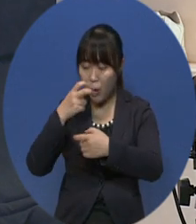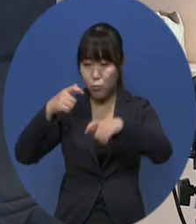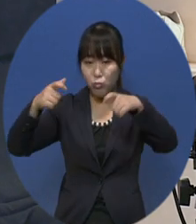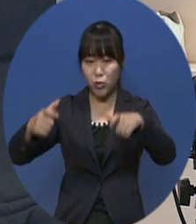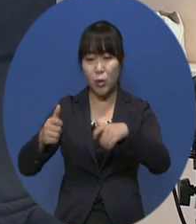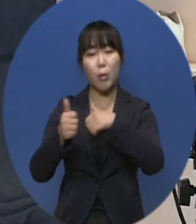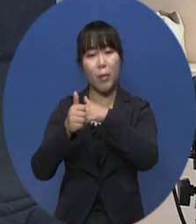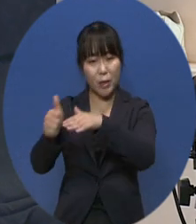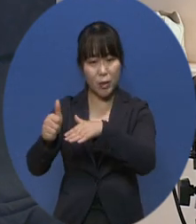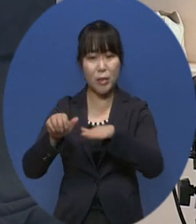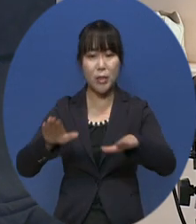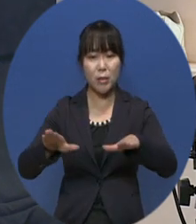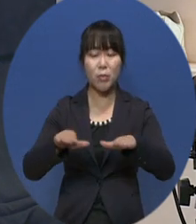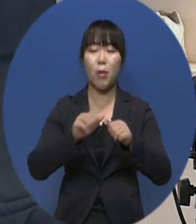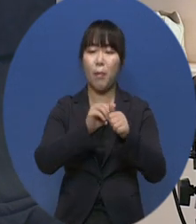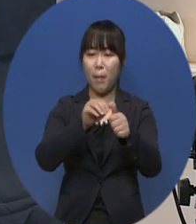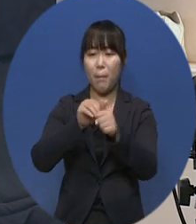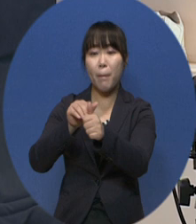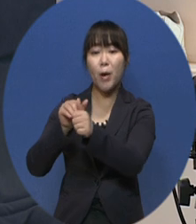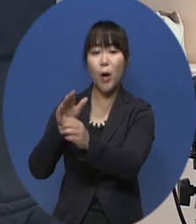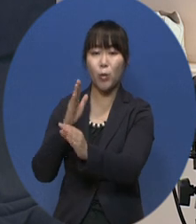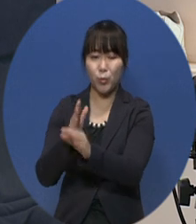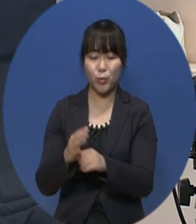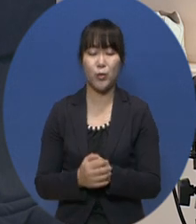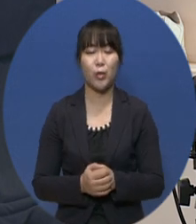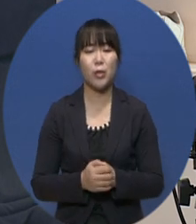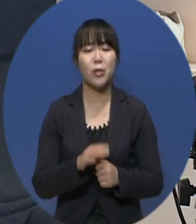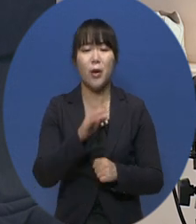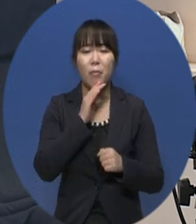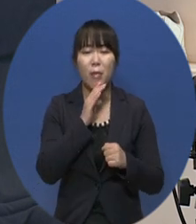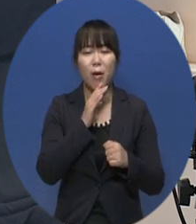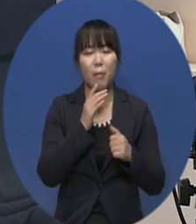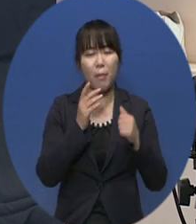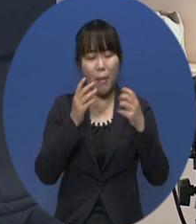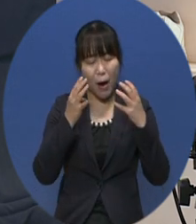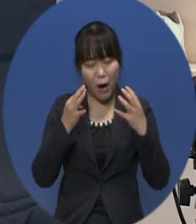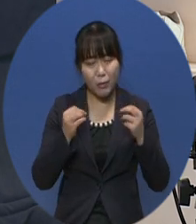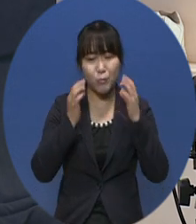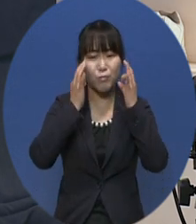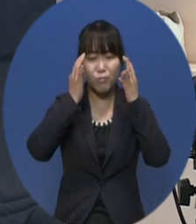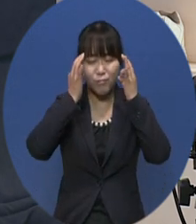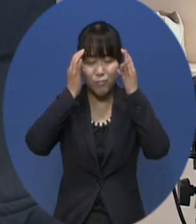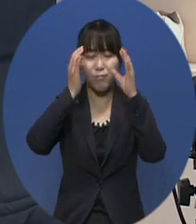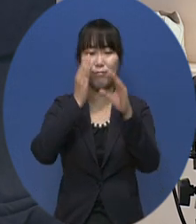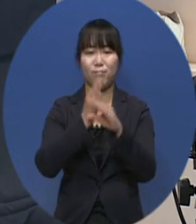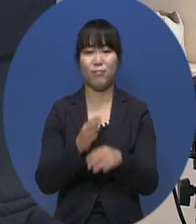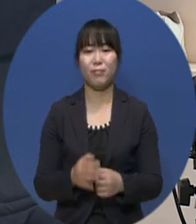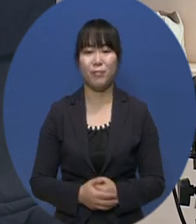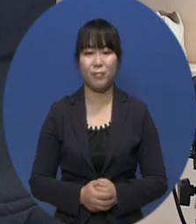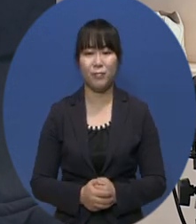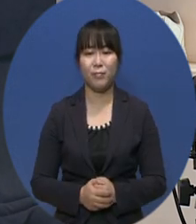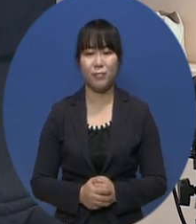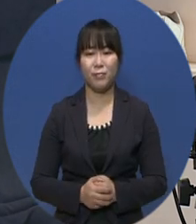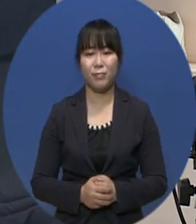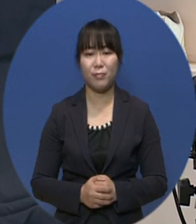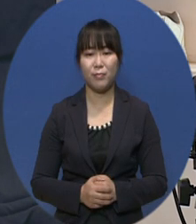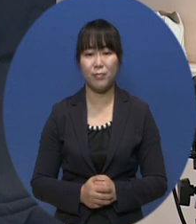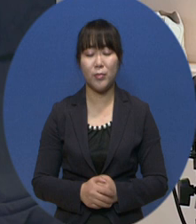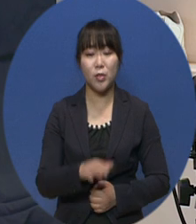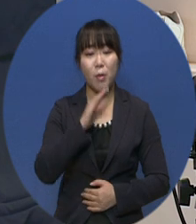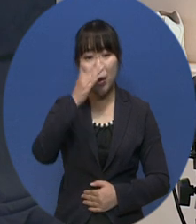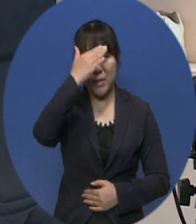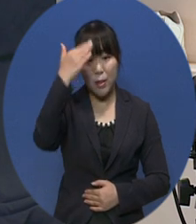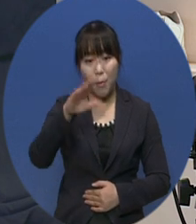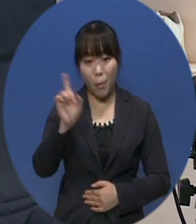검역 파트에도 좀 파견을 가서 네. 지금도 파견을 나가 있습니다. 그래서 네. 굉장히 많이 공립자아론도 노력을 많이 하고 있죠. 네. 아, 다행히